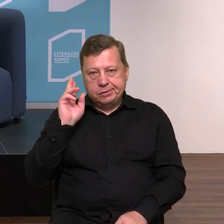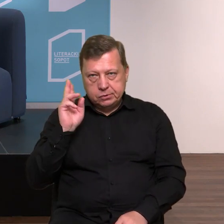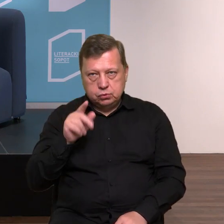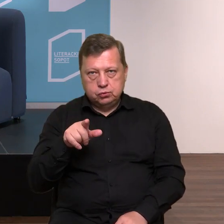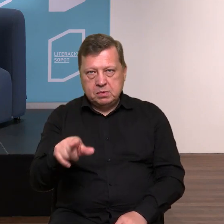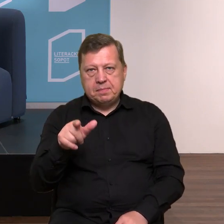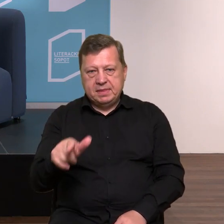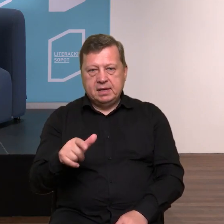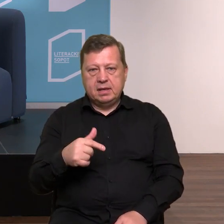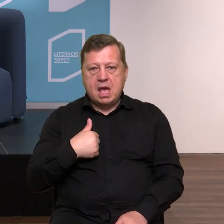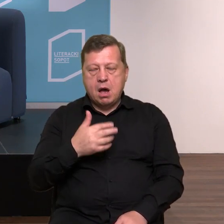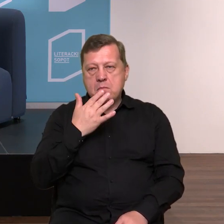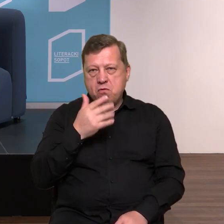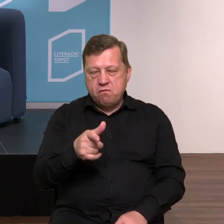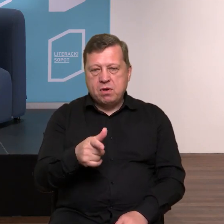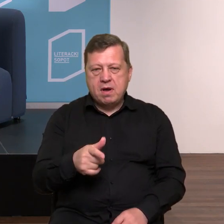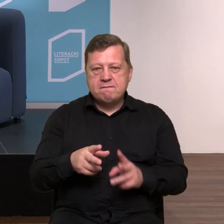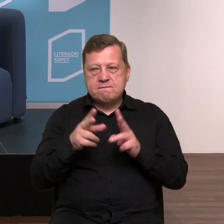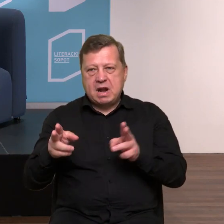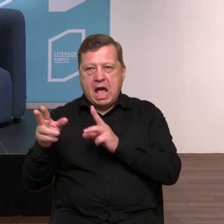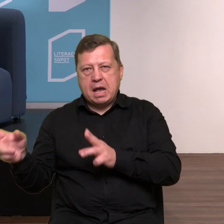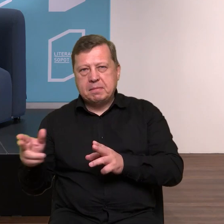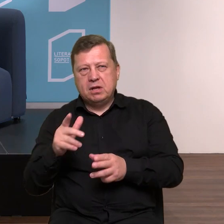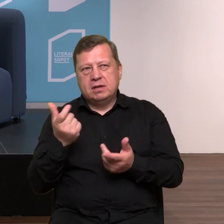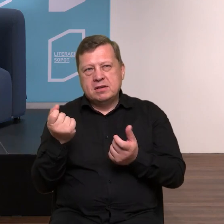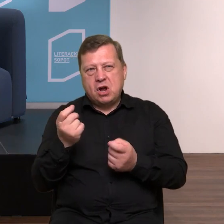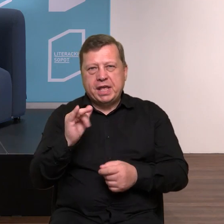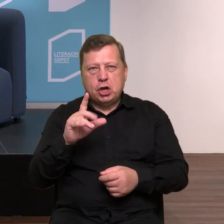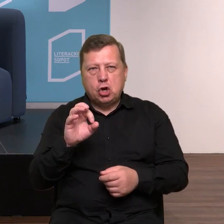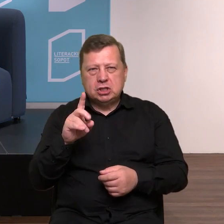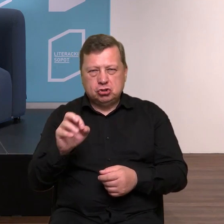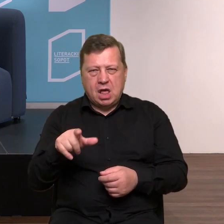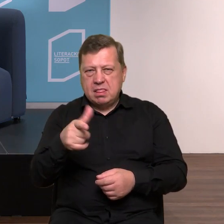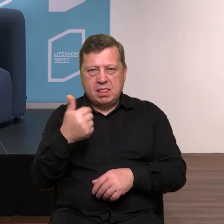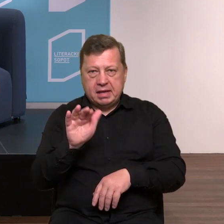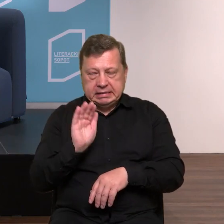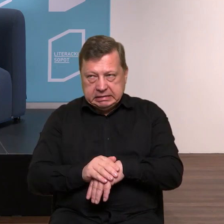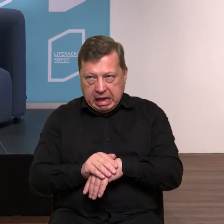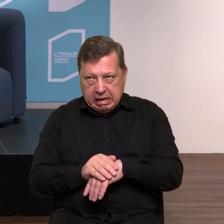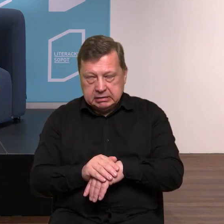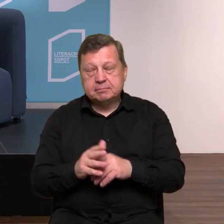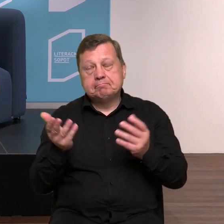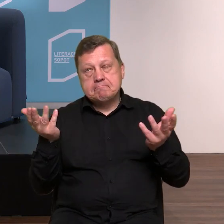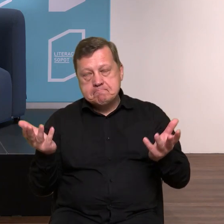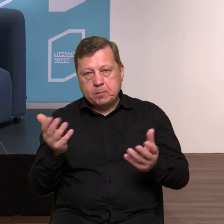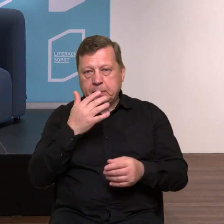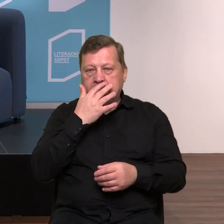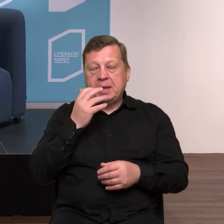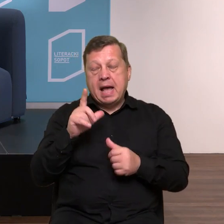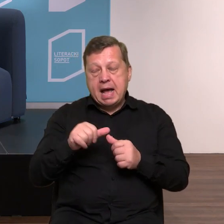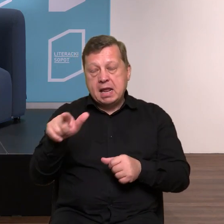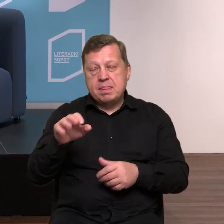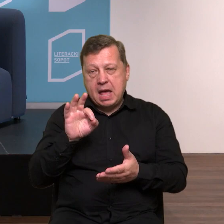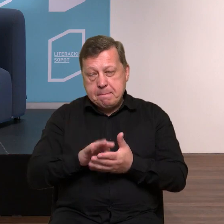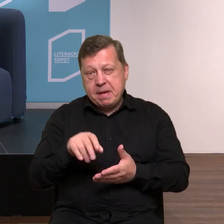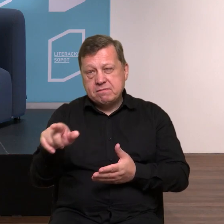tym, co powiedziałam, że może te fragmenty są jakieś ironiczne, ale na pewno, bo już też to podkreślałaś,